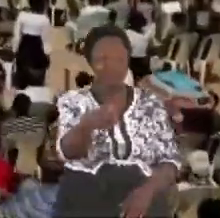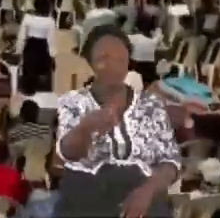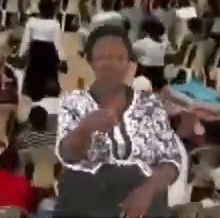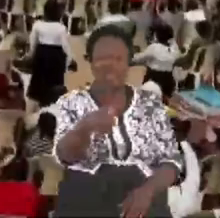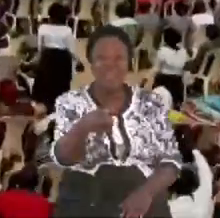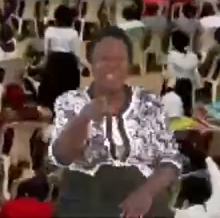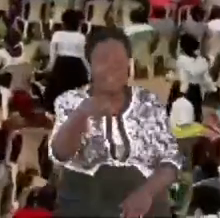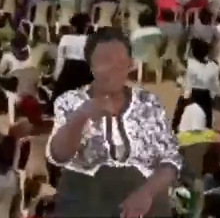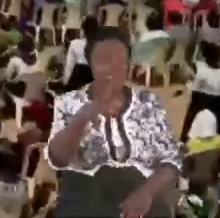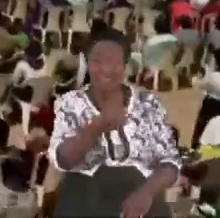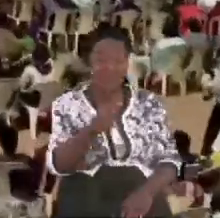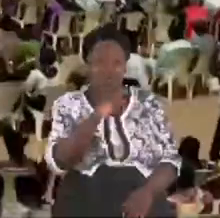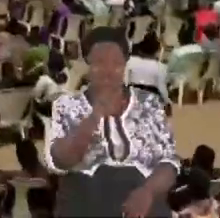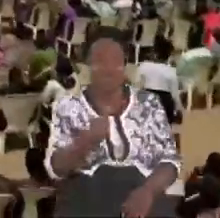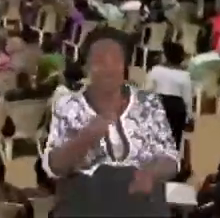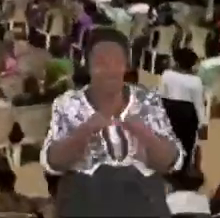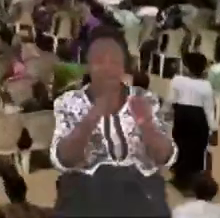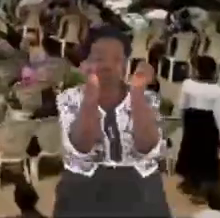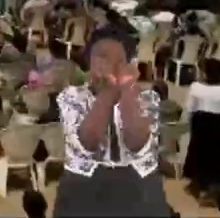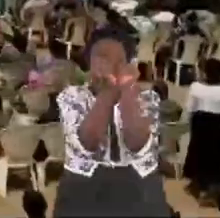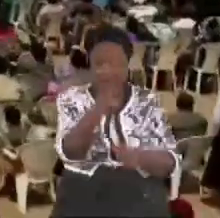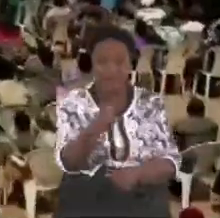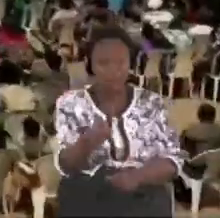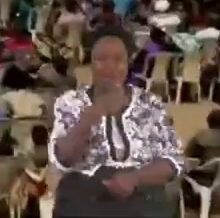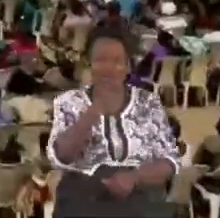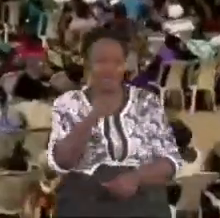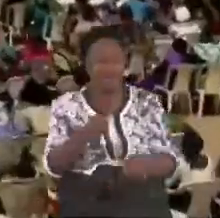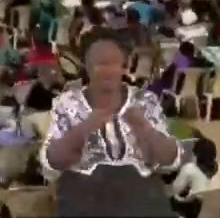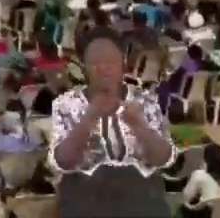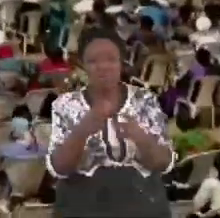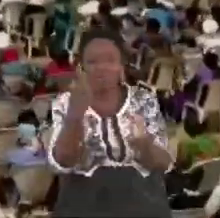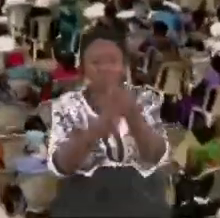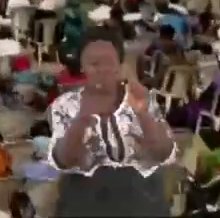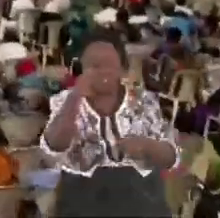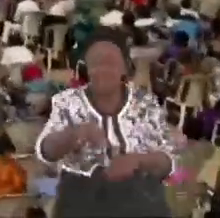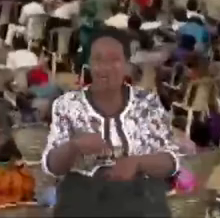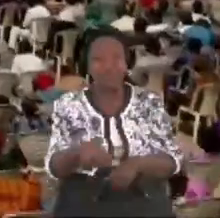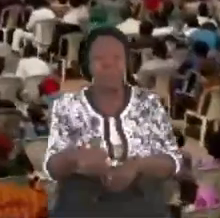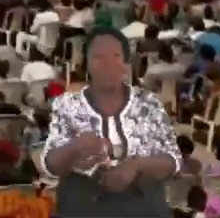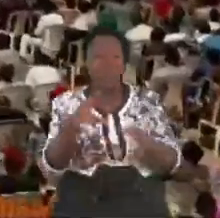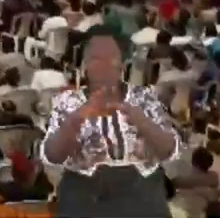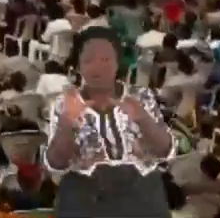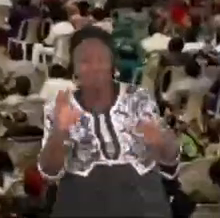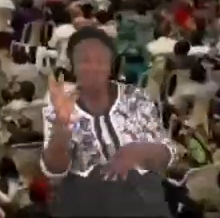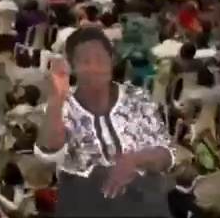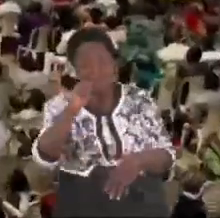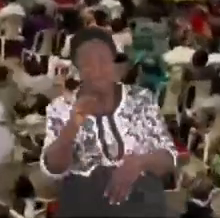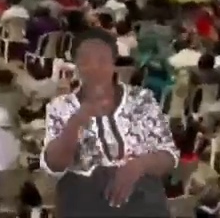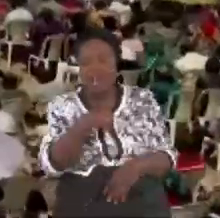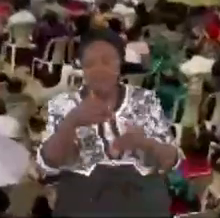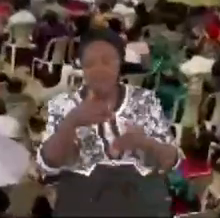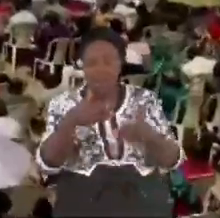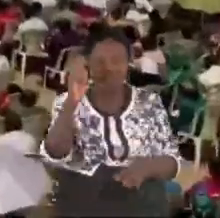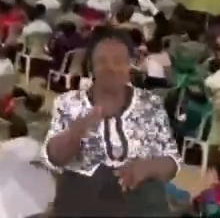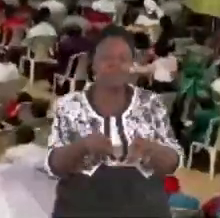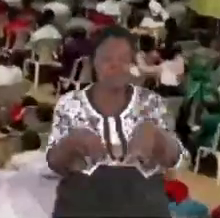Ils ne vont pas continuer à te lier. Ils ne vont pas continuer à t'attacher. Déliez-le et